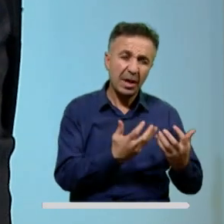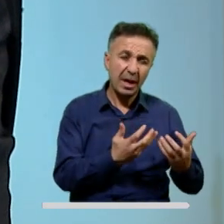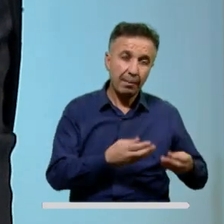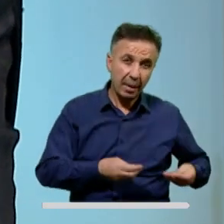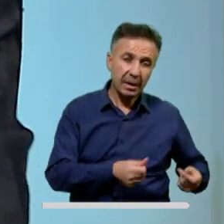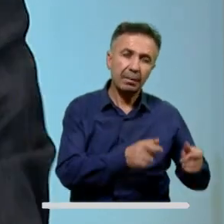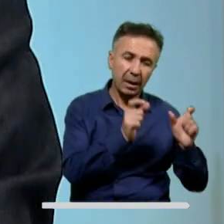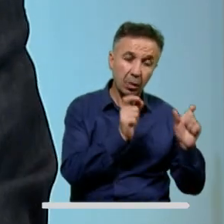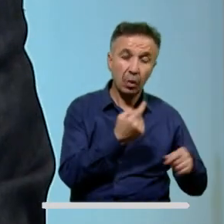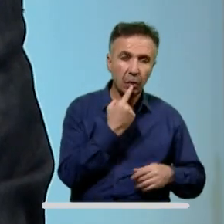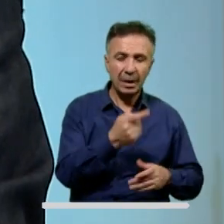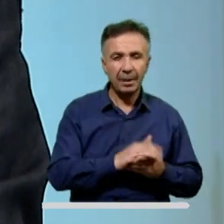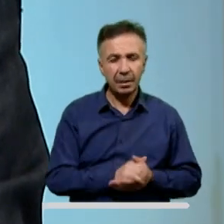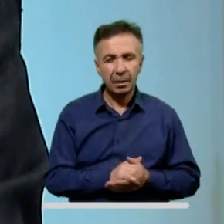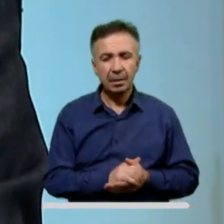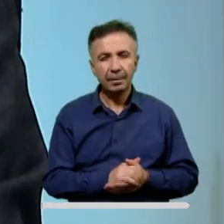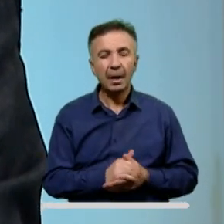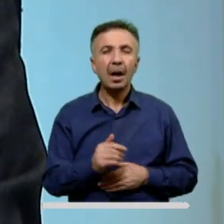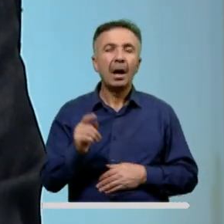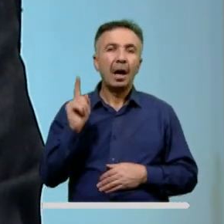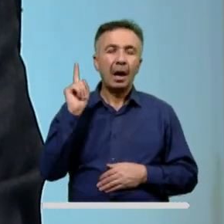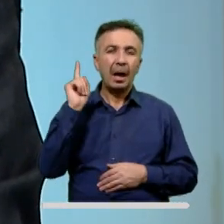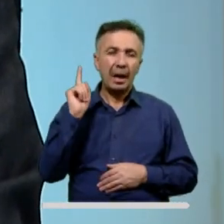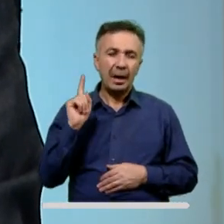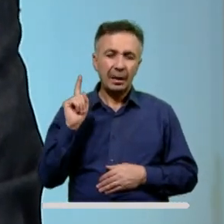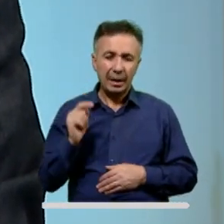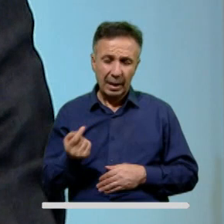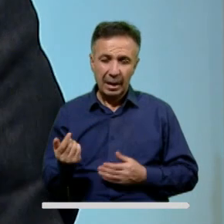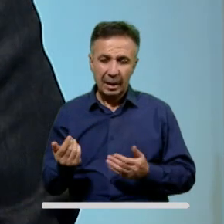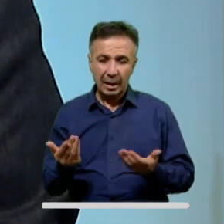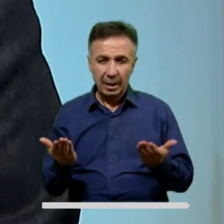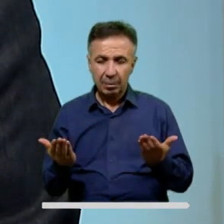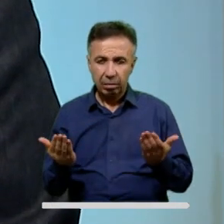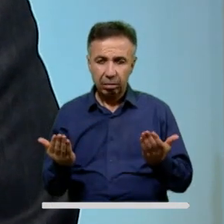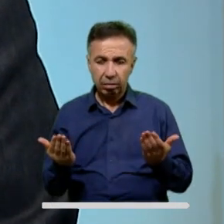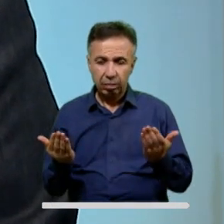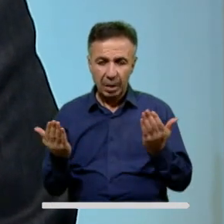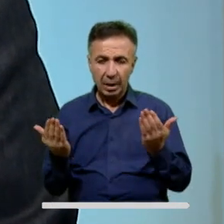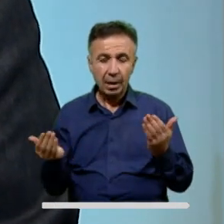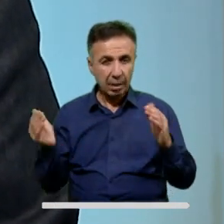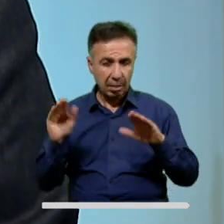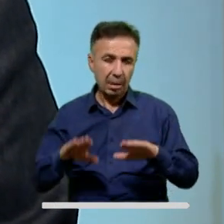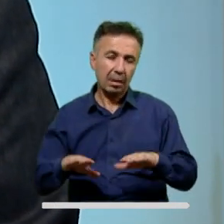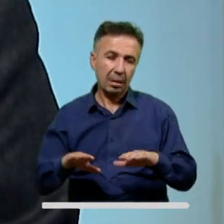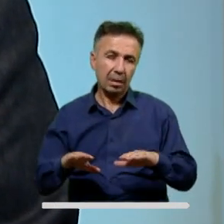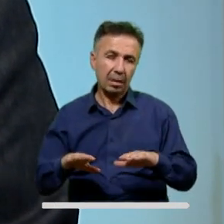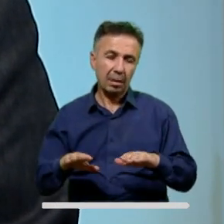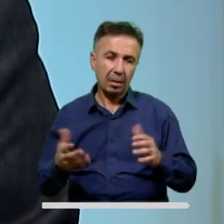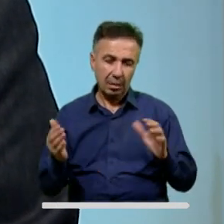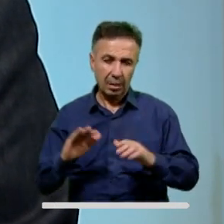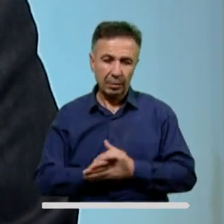o. Ne yapıyorlar? Ellerini aşağı salıveriyorlar. Bunu kim yapıyor aslında? Şafii mezhebinde